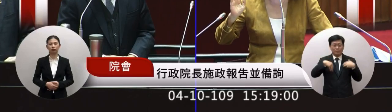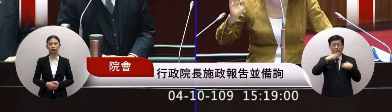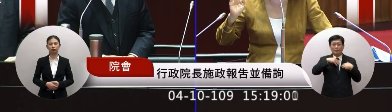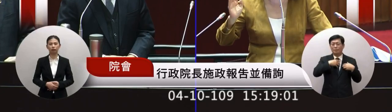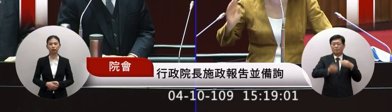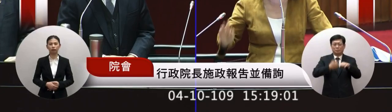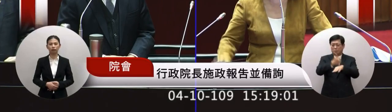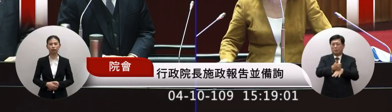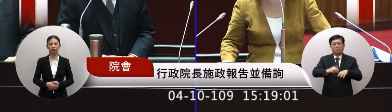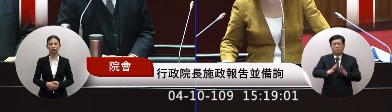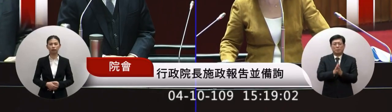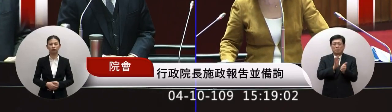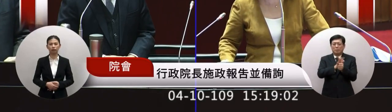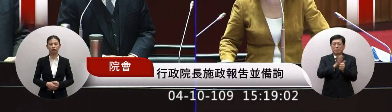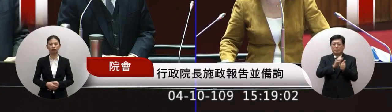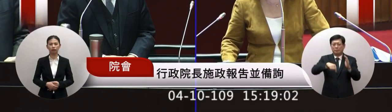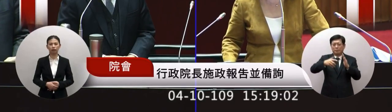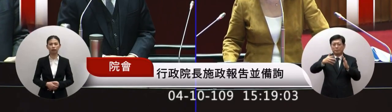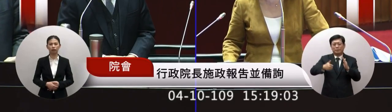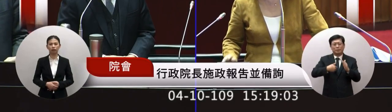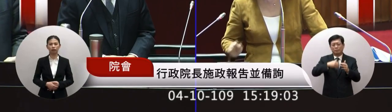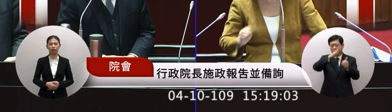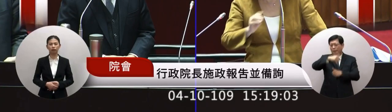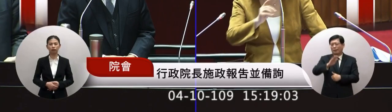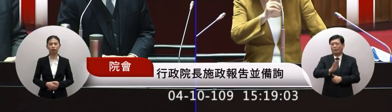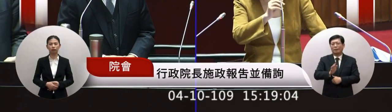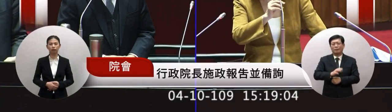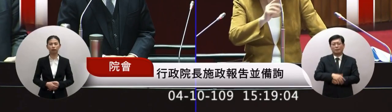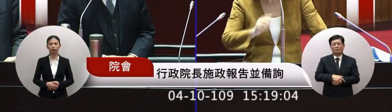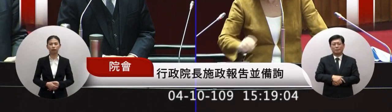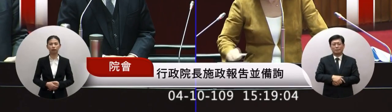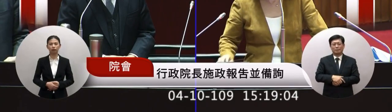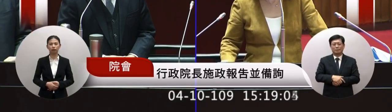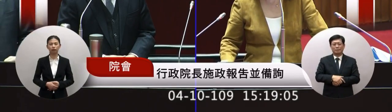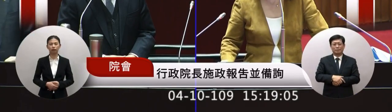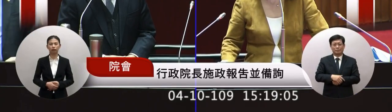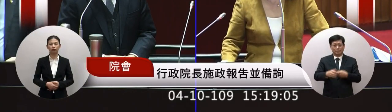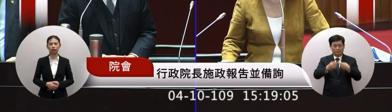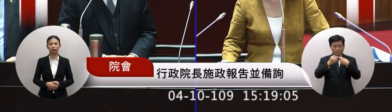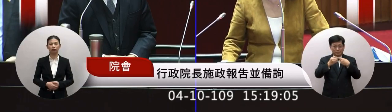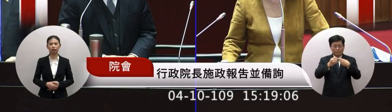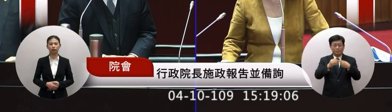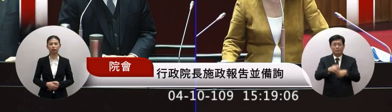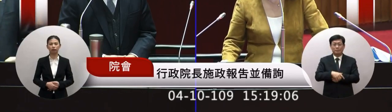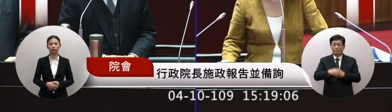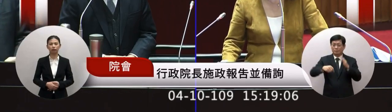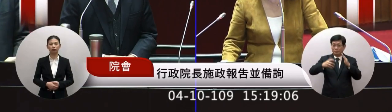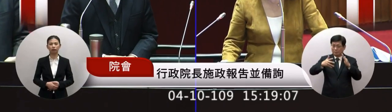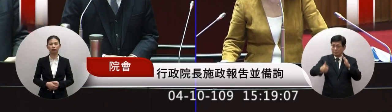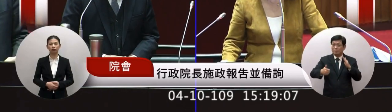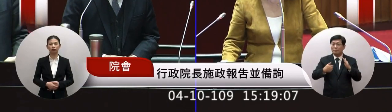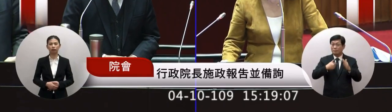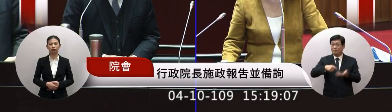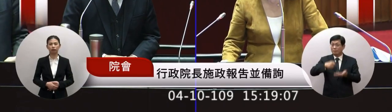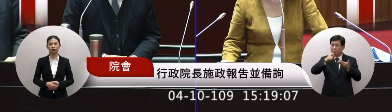接上来辅佐这个院长，我就不再特别请了。第一个呢，院长，我